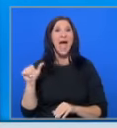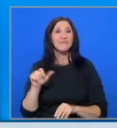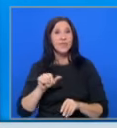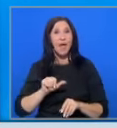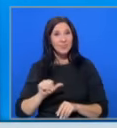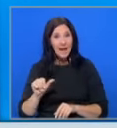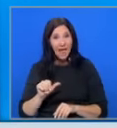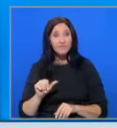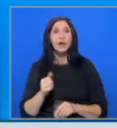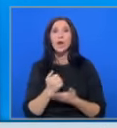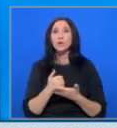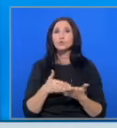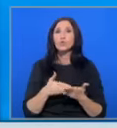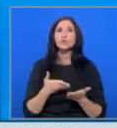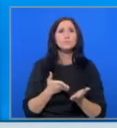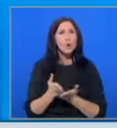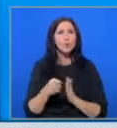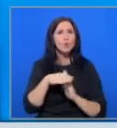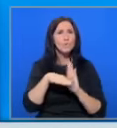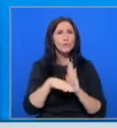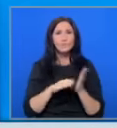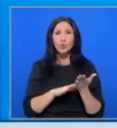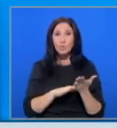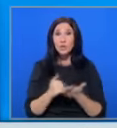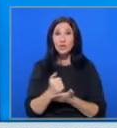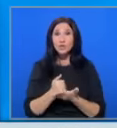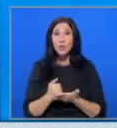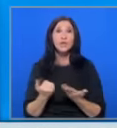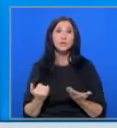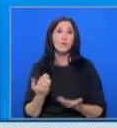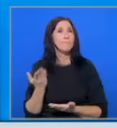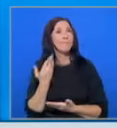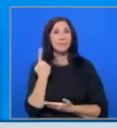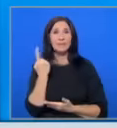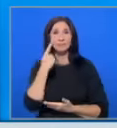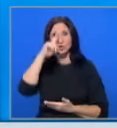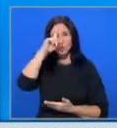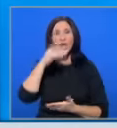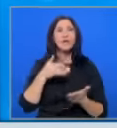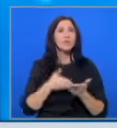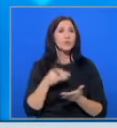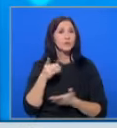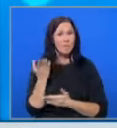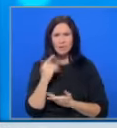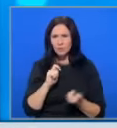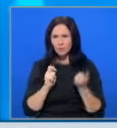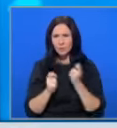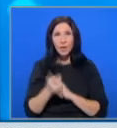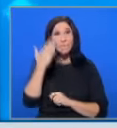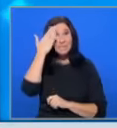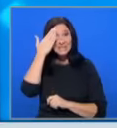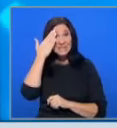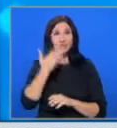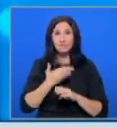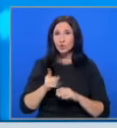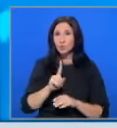Андреев лекарството, защото според нормативните документи терапията се полагаше само на жени. Въпреки че това беше променено, пациентът все